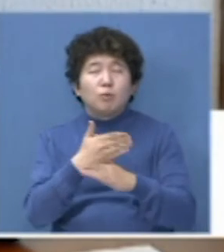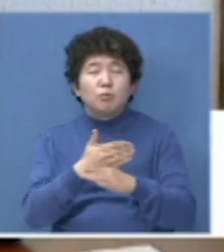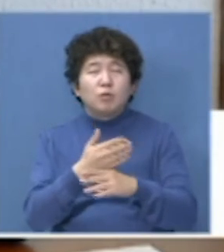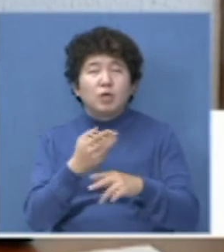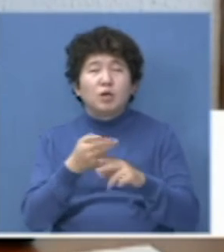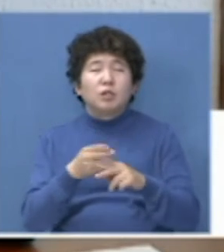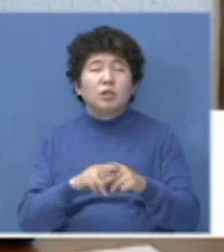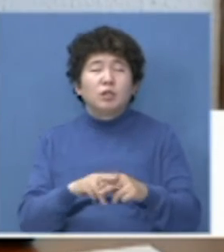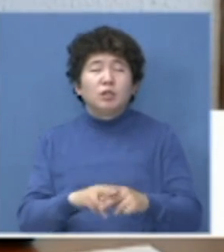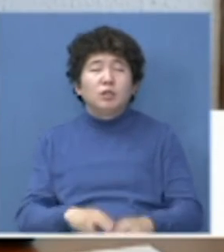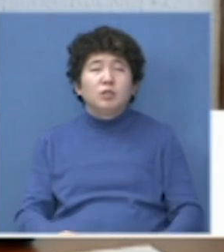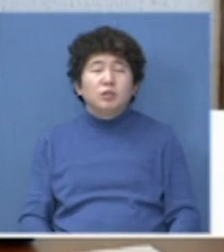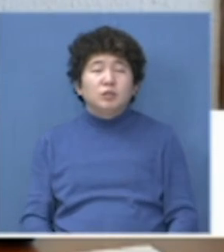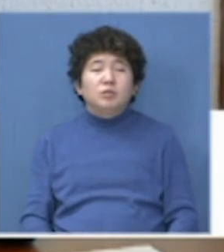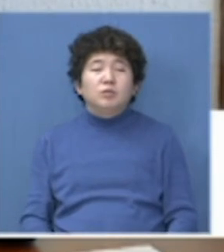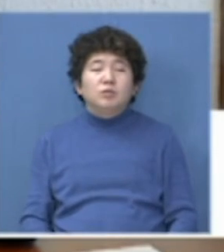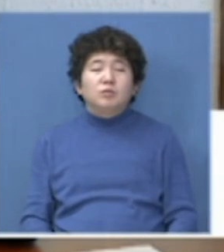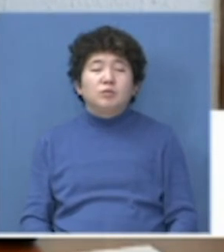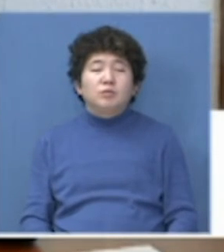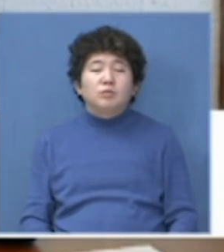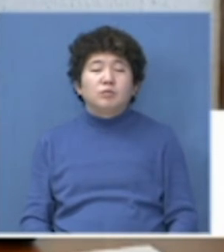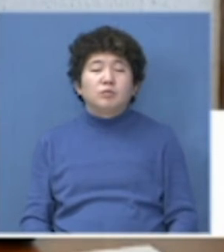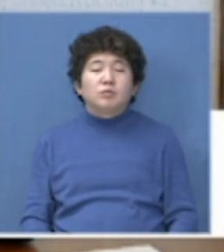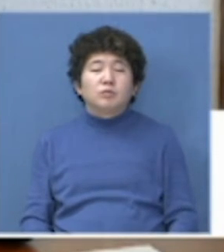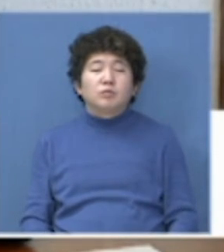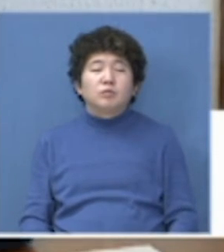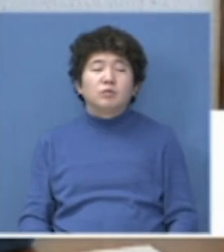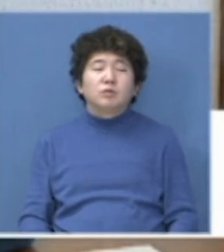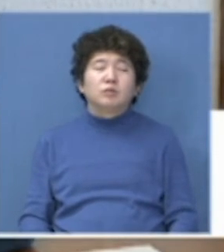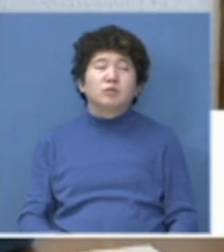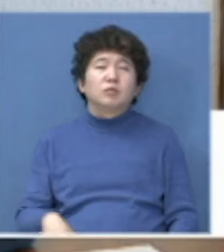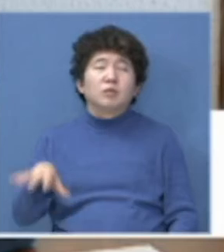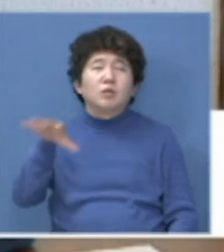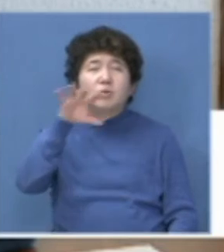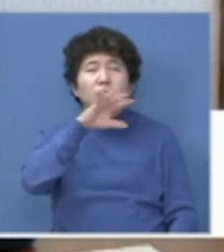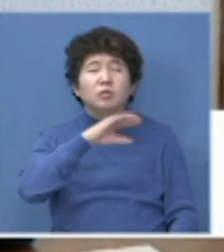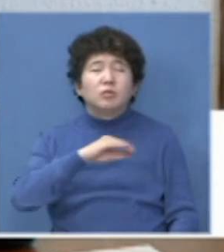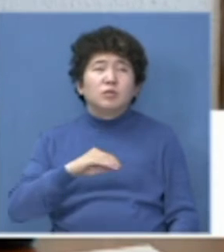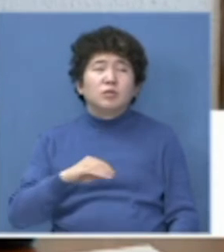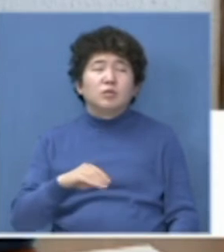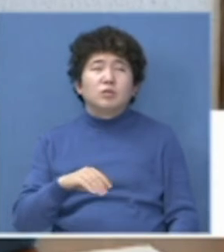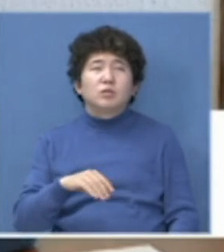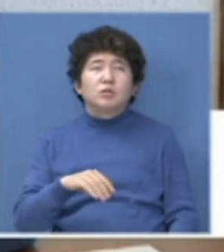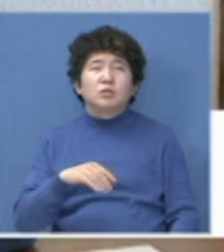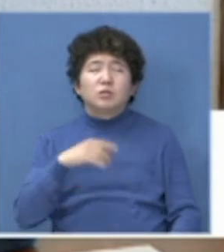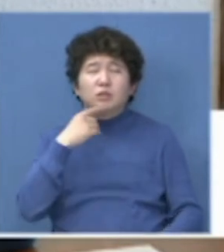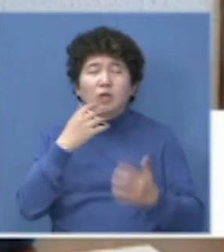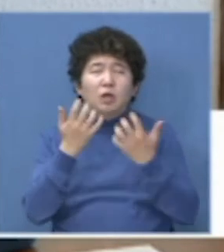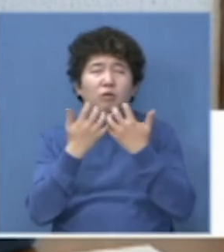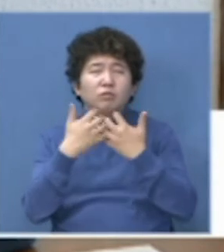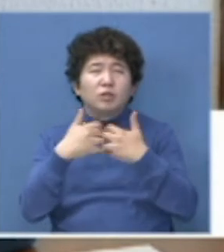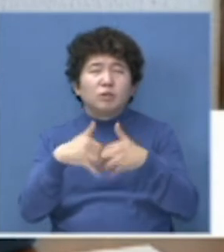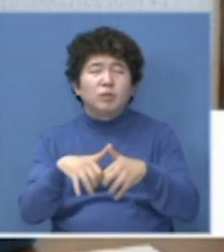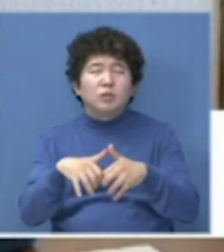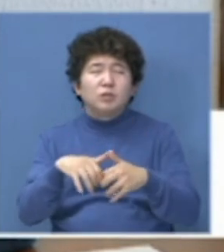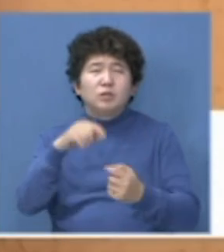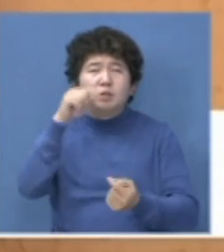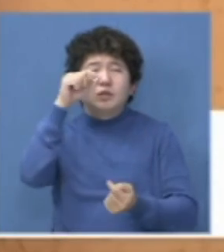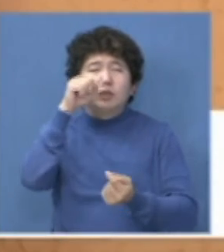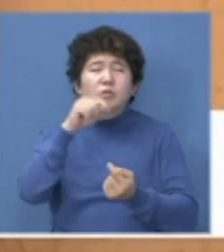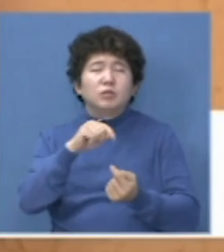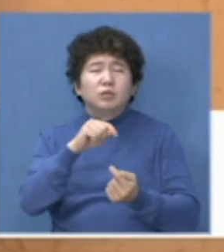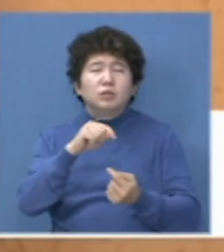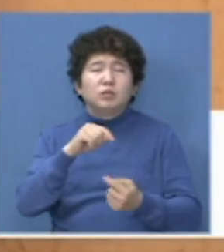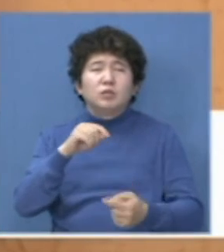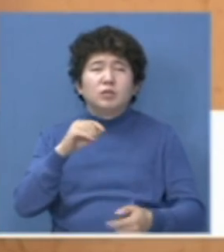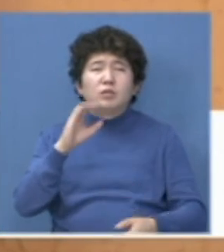бұл мекемедегі модульдердің барлығы заманауи халықаралық стандарттарға сәйкес салынған.